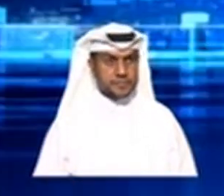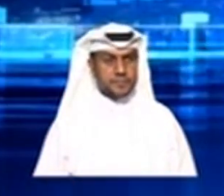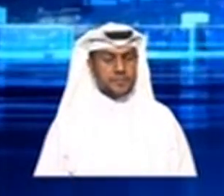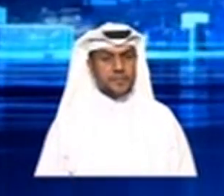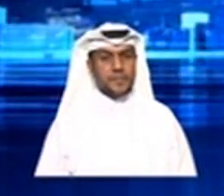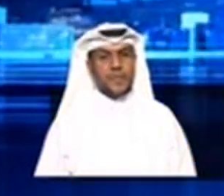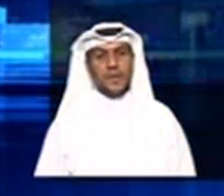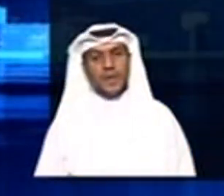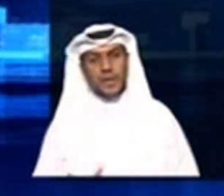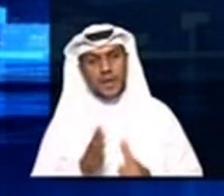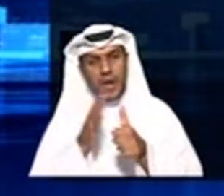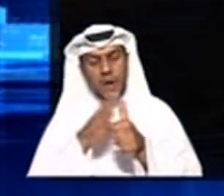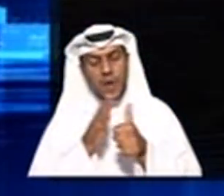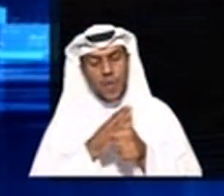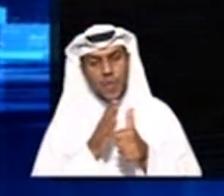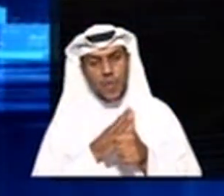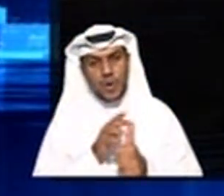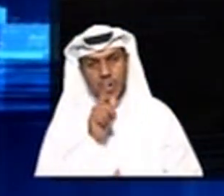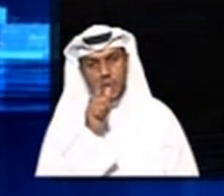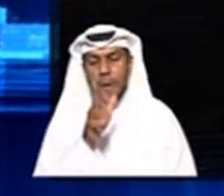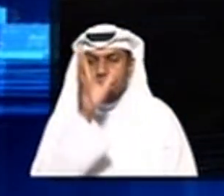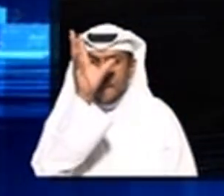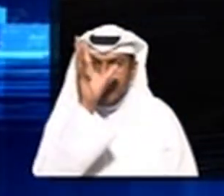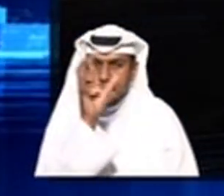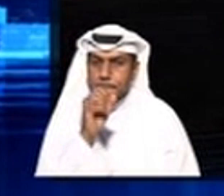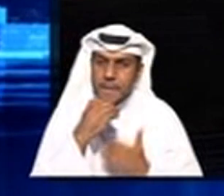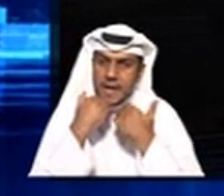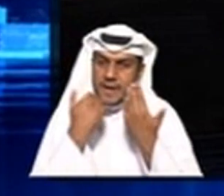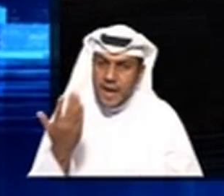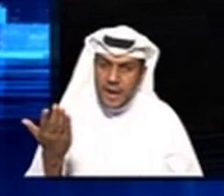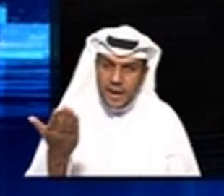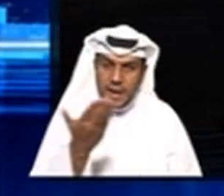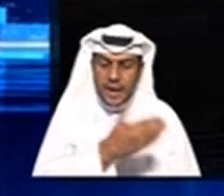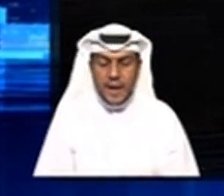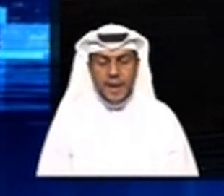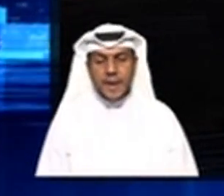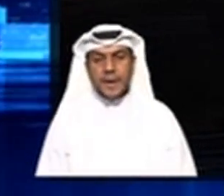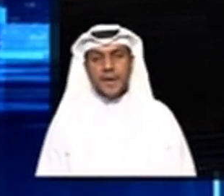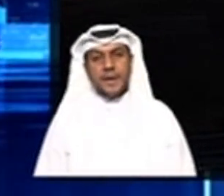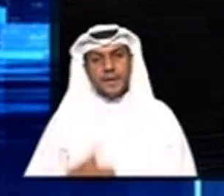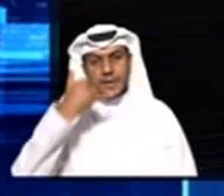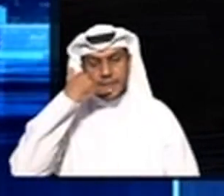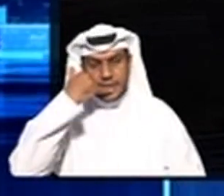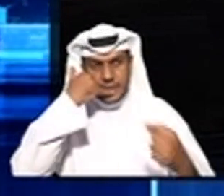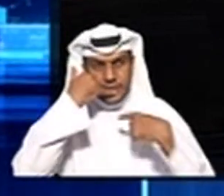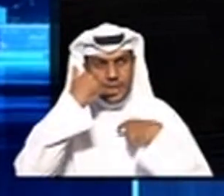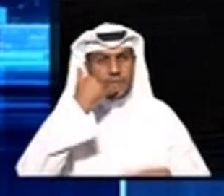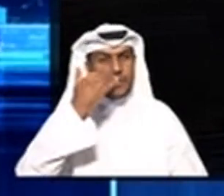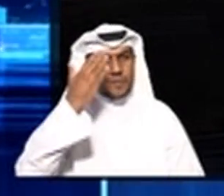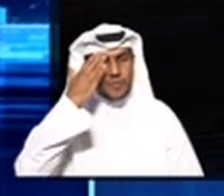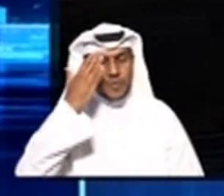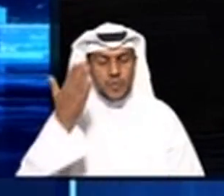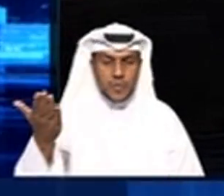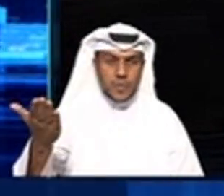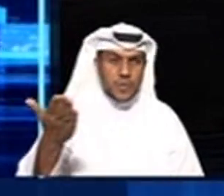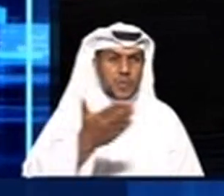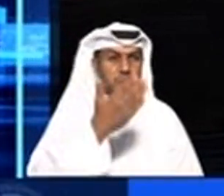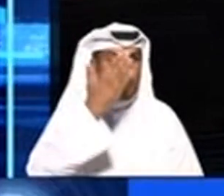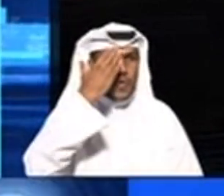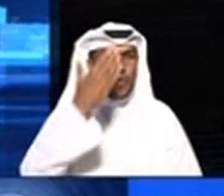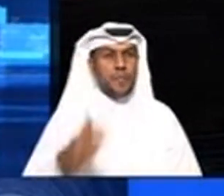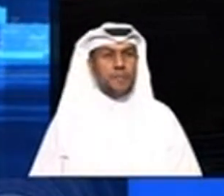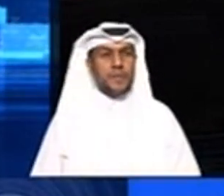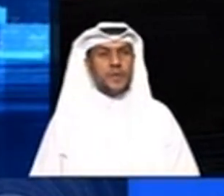أول شيء مساء الخير أختها، وشكرا على استضافتي في برنامجكم، وتحياتي لكم جميعا